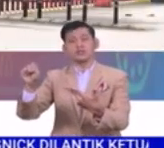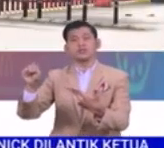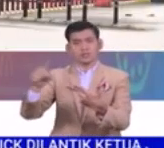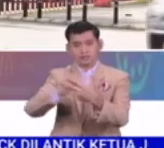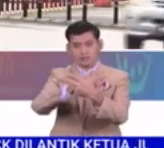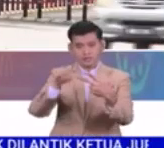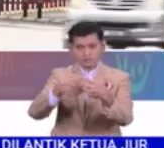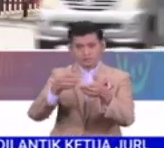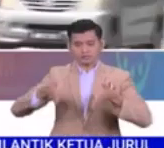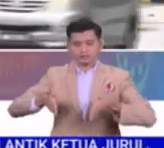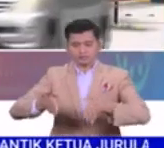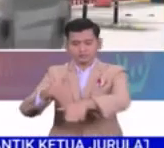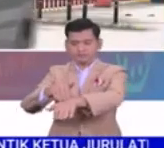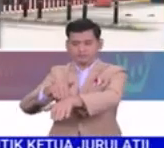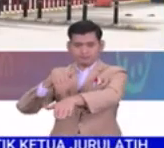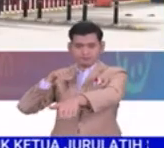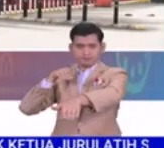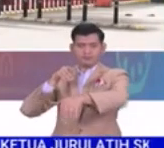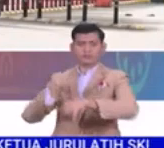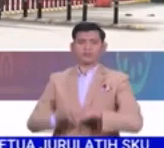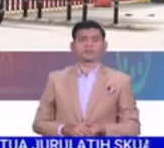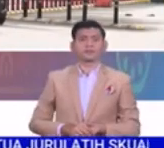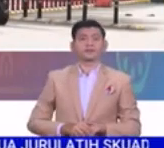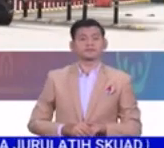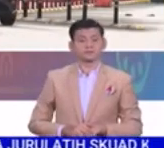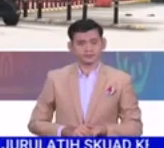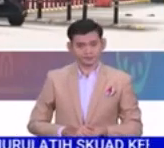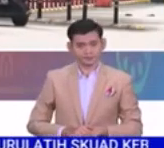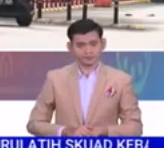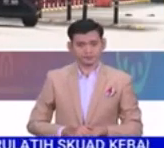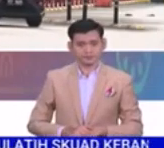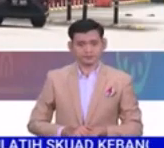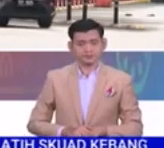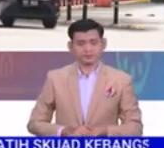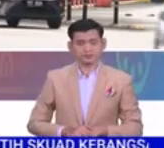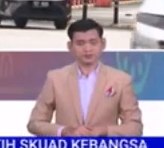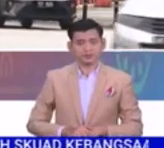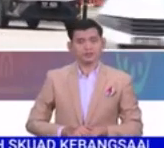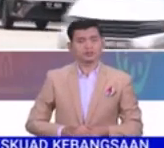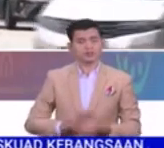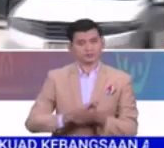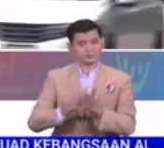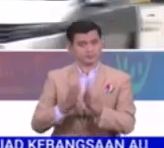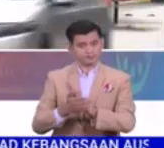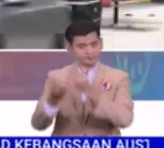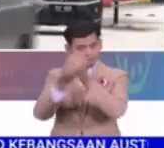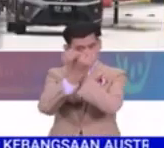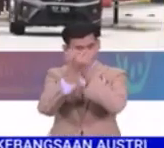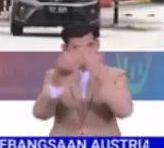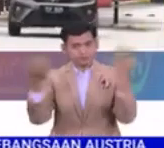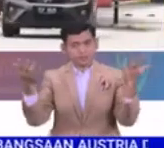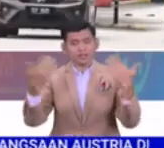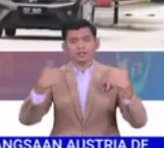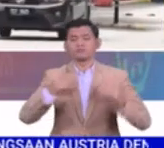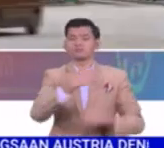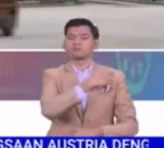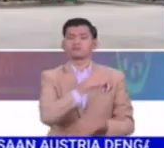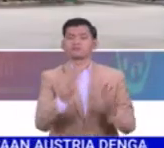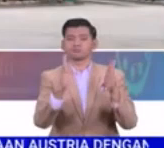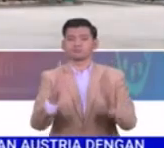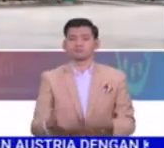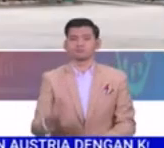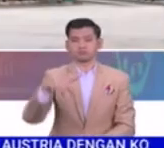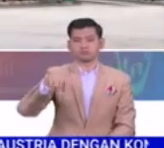juga tiada kesesakan yang ketara untuk menuju ke kawasan ini. Sebagai makluman juga, beberapa pegawai PLUS